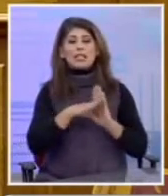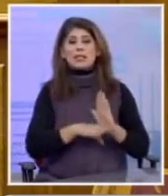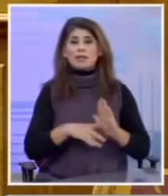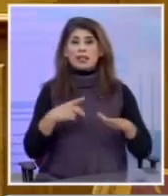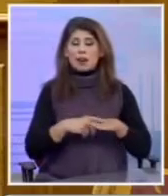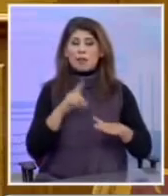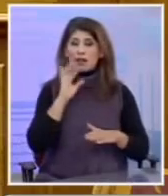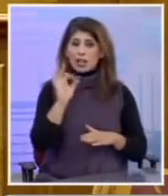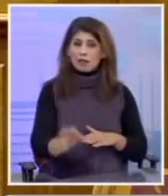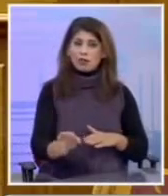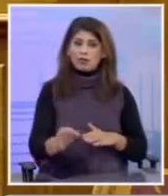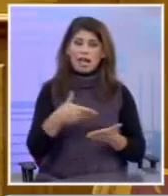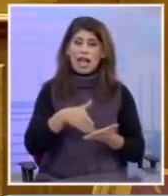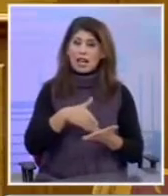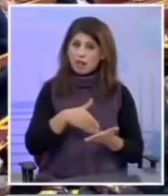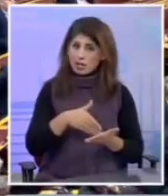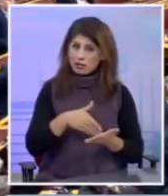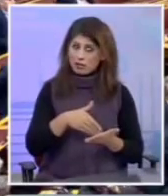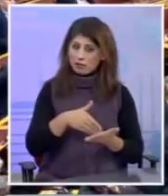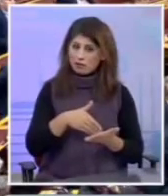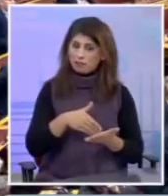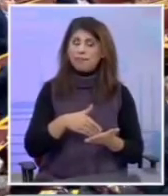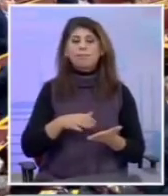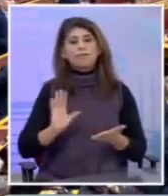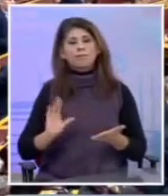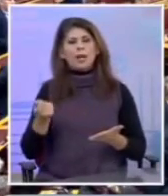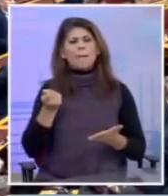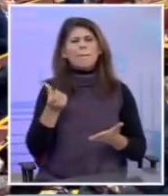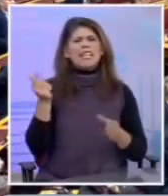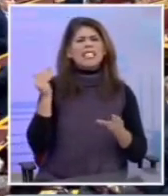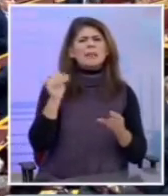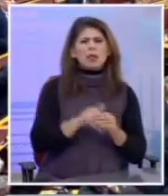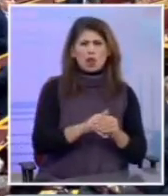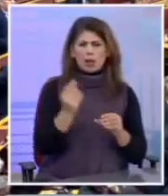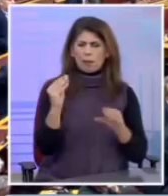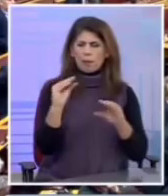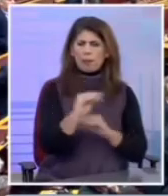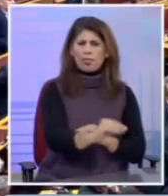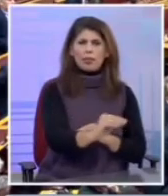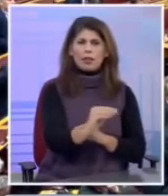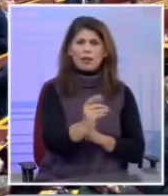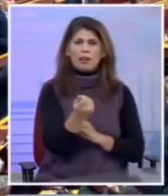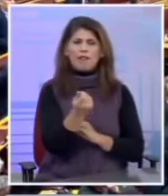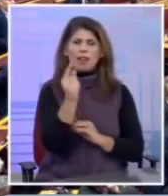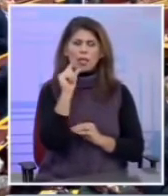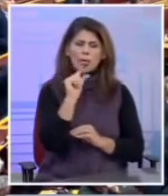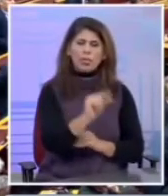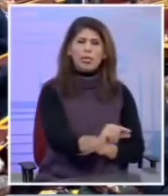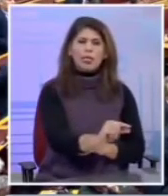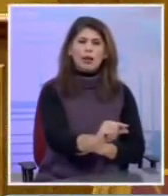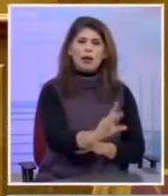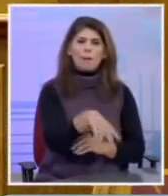να οδηγηθούν σε εκαθάριση, ώστε με πολύ μικρή συμμετοχή, με πολύ μικρό αντίτιμο, να